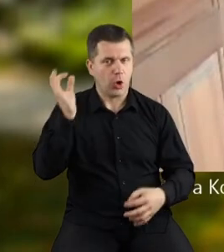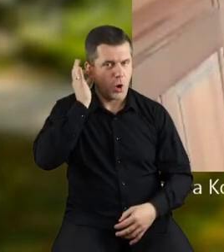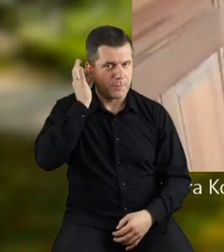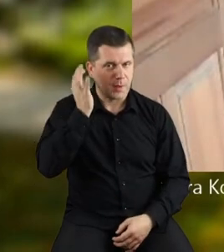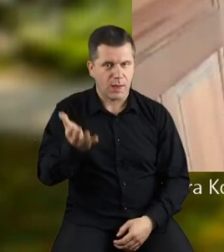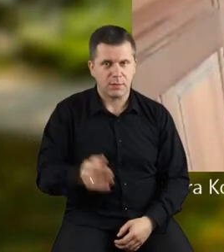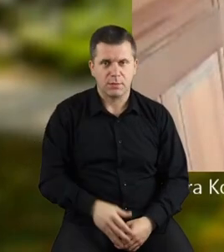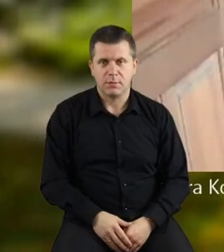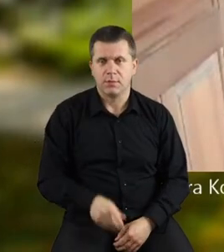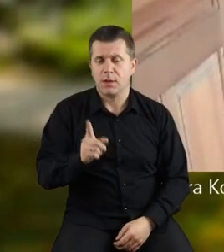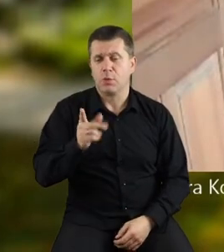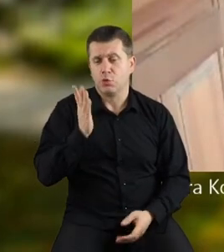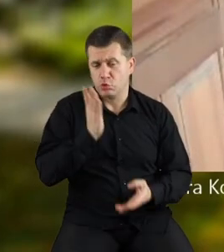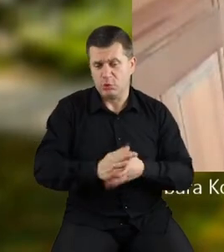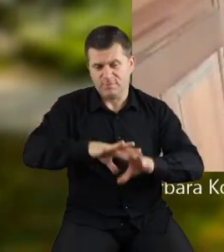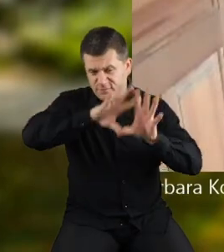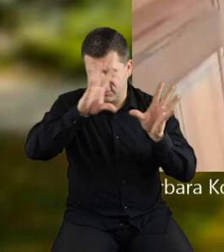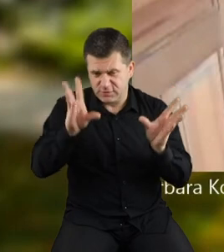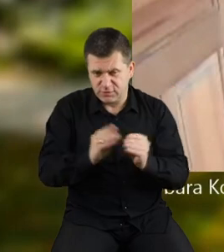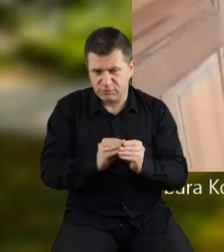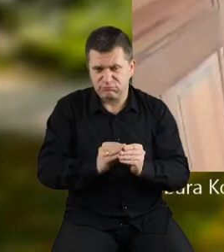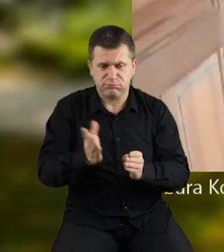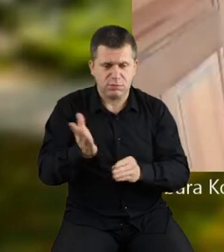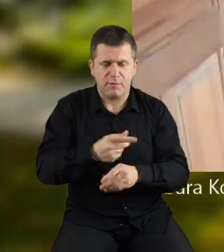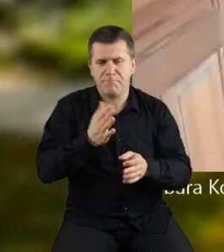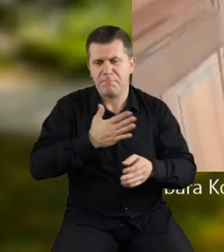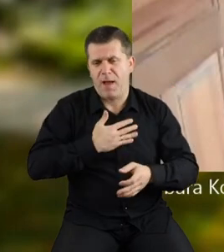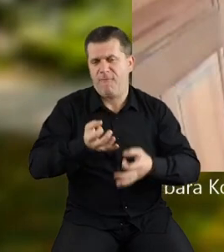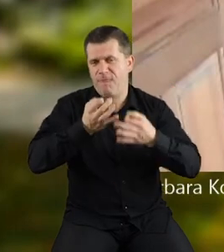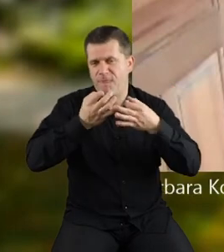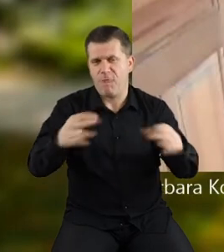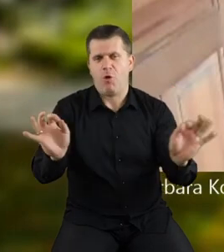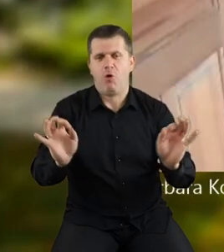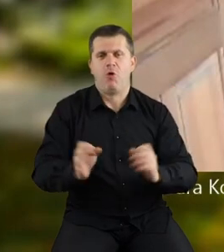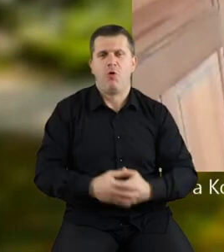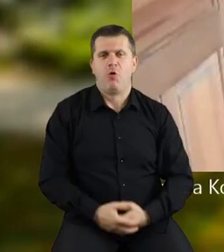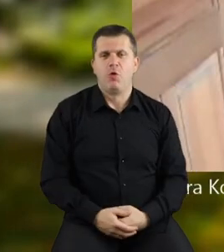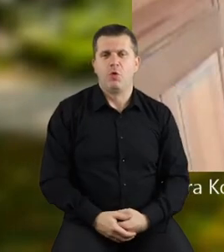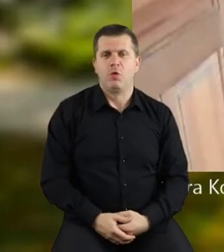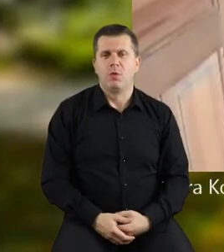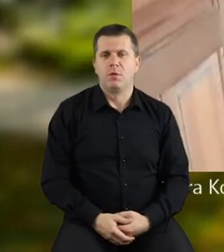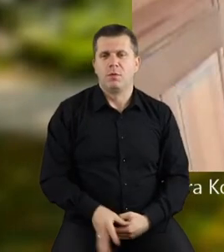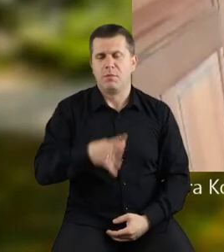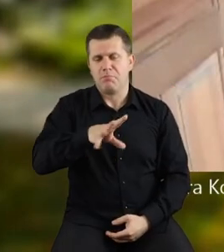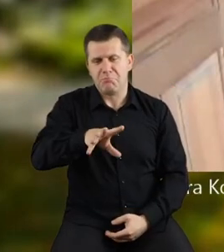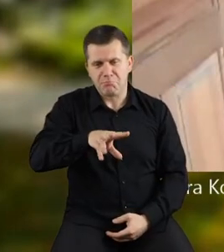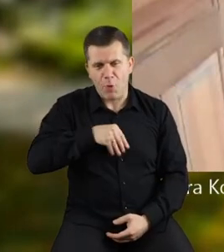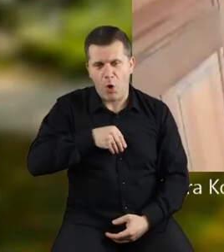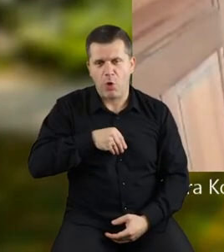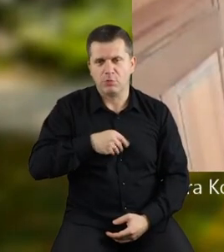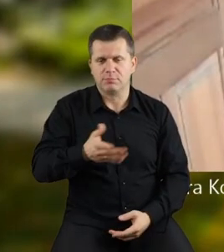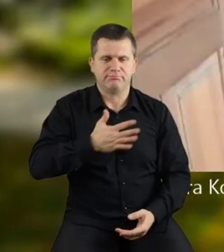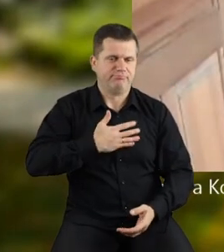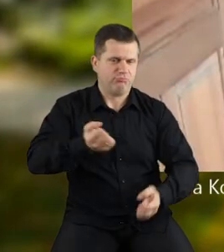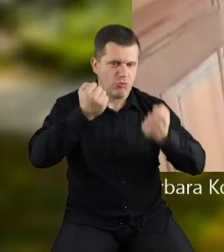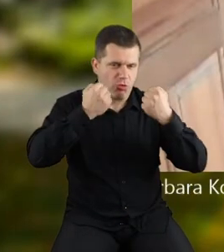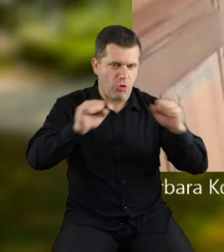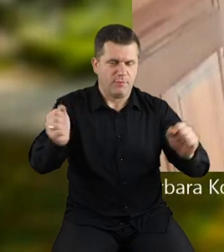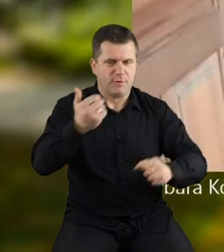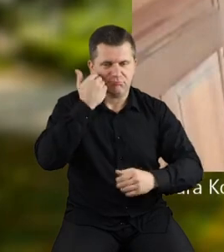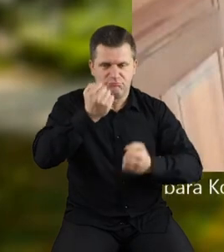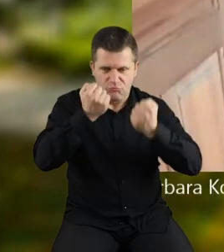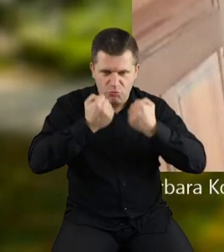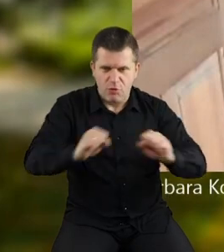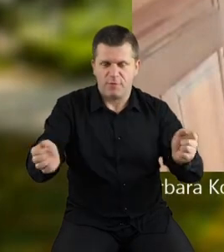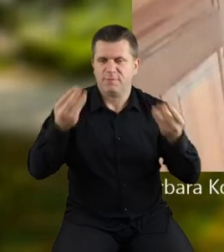życia kobiety, czyli tym, kiedy już wszystko niby nam wolno, kiedy możemy być